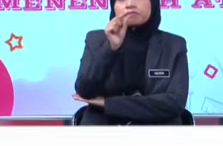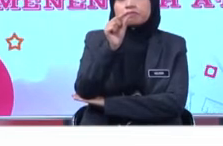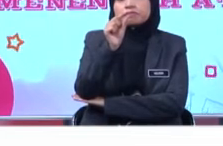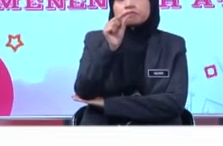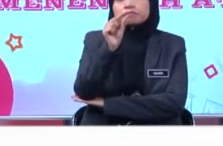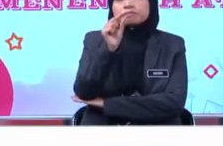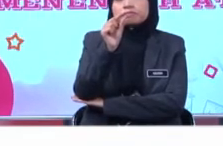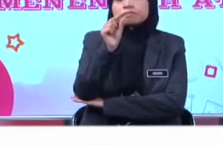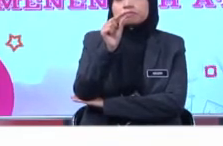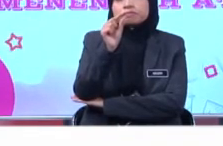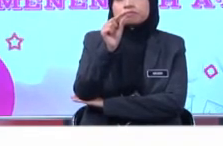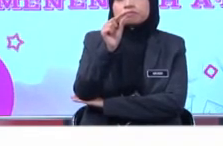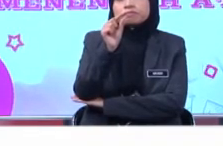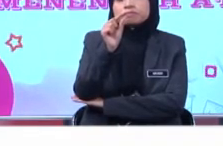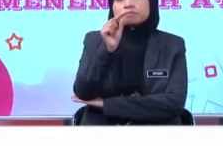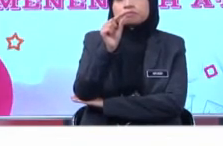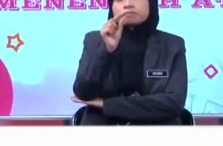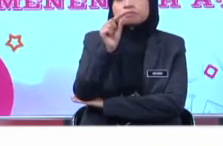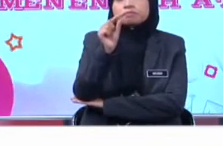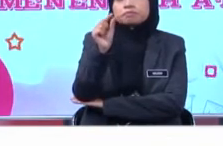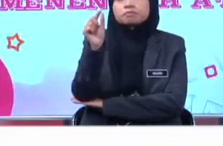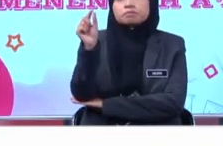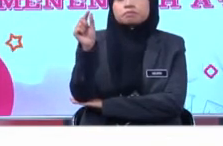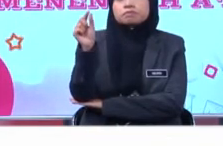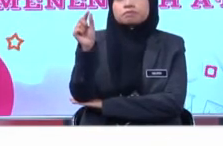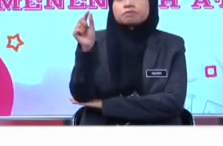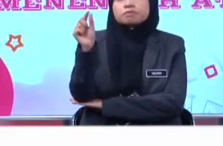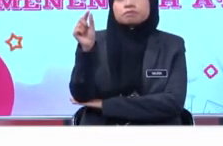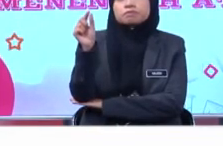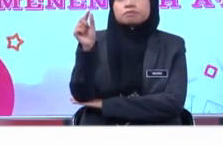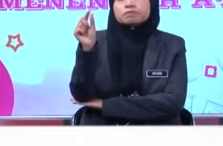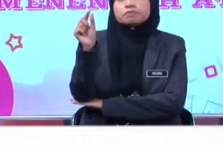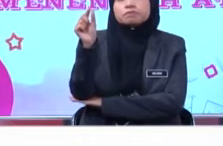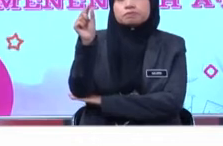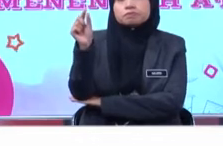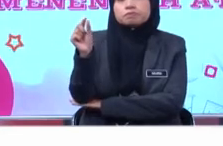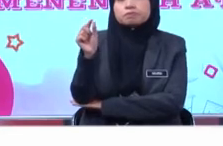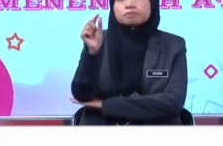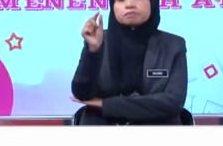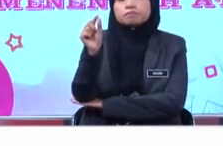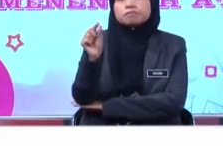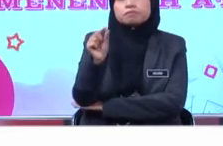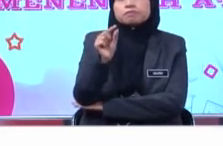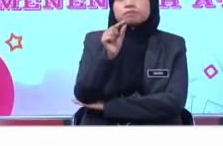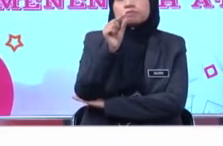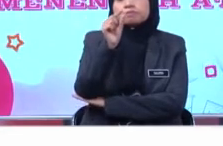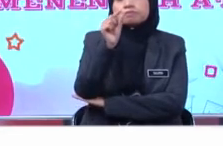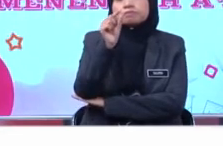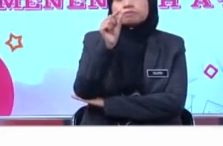bihillah you hashi beku bihillah Choirul